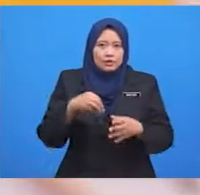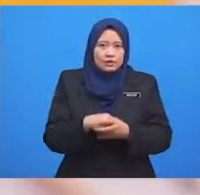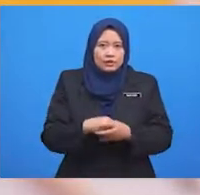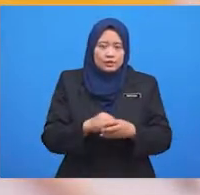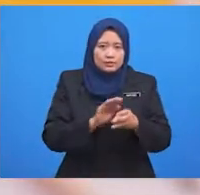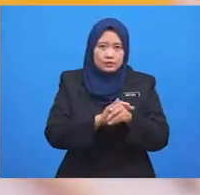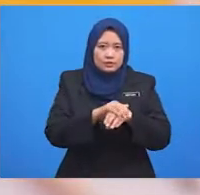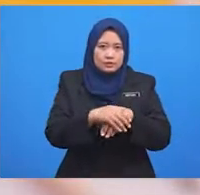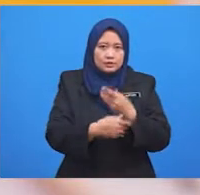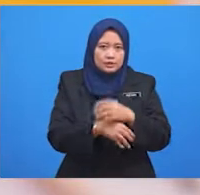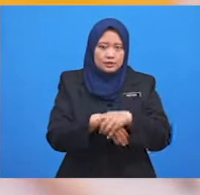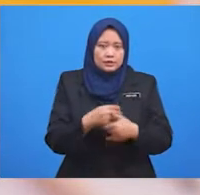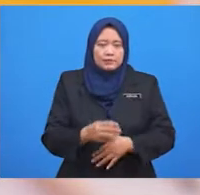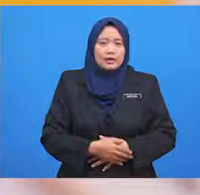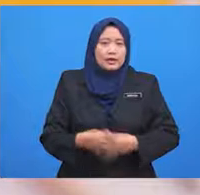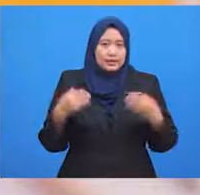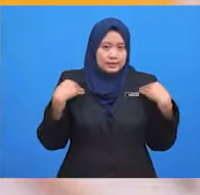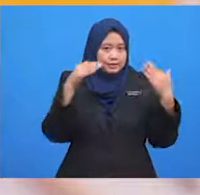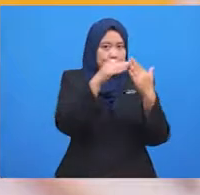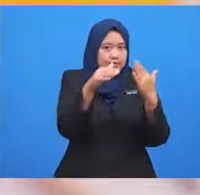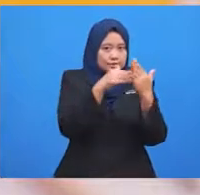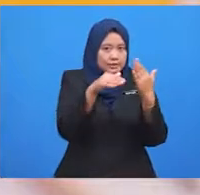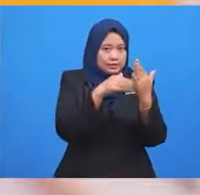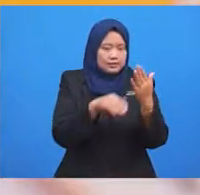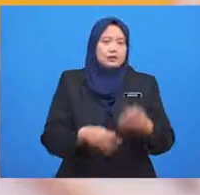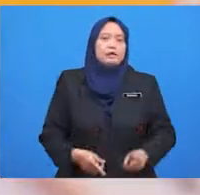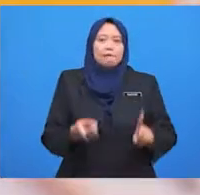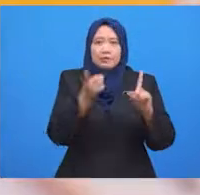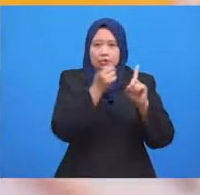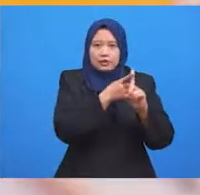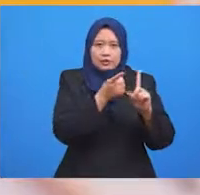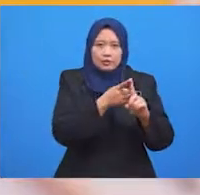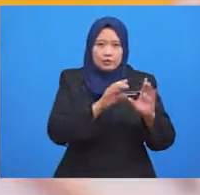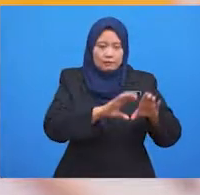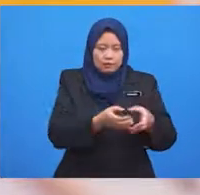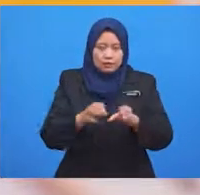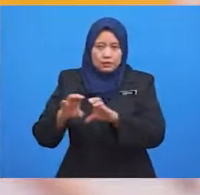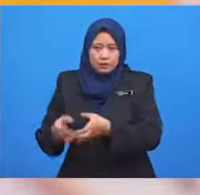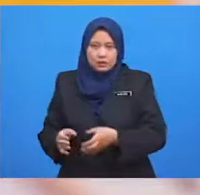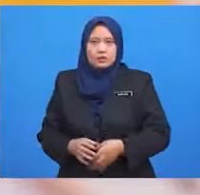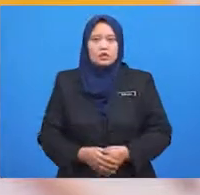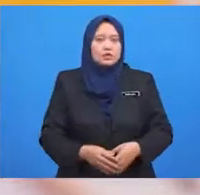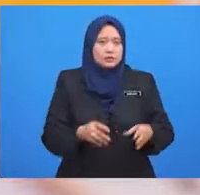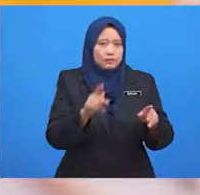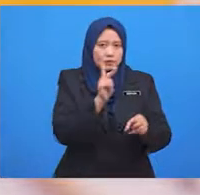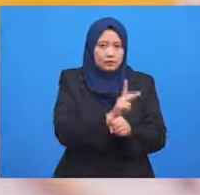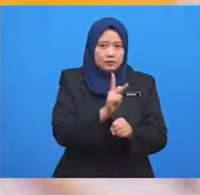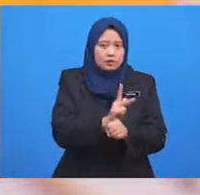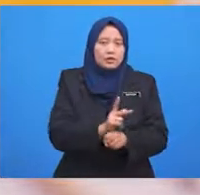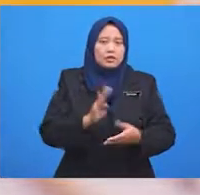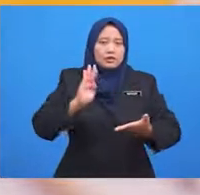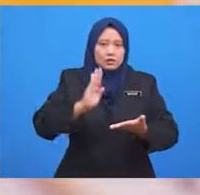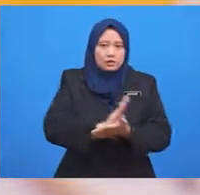semak bahan dan alatan. Senarai bagi bahan adalah pakej perkhidmatan, kertas